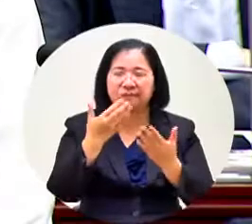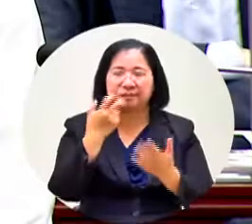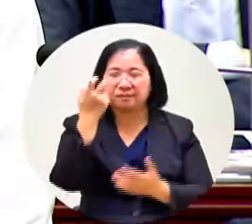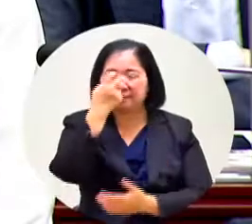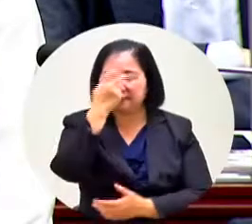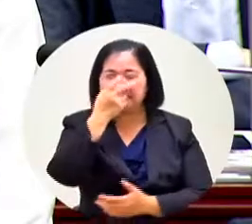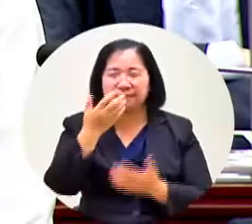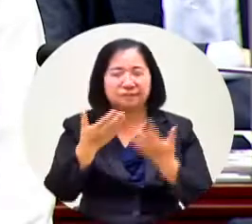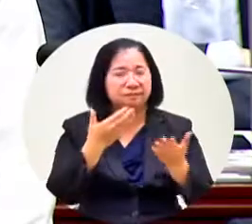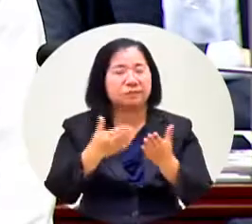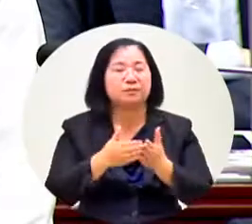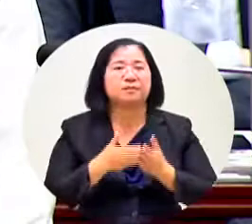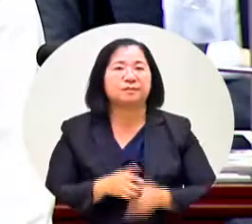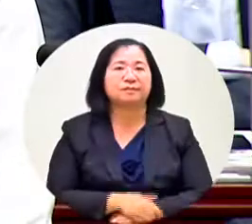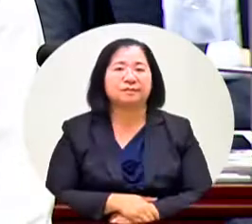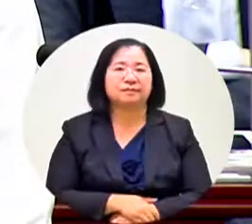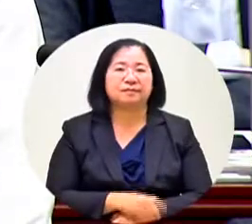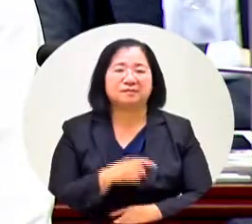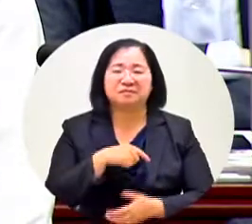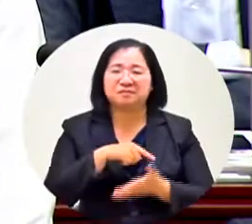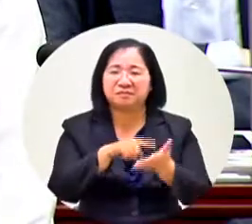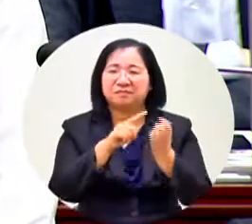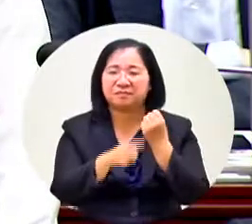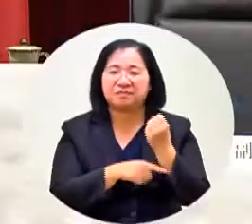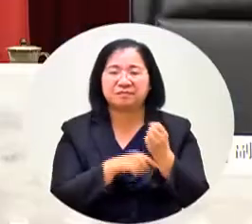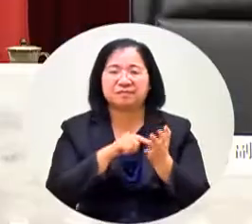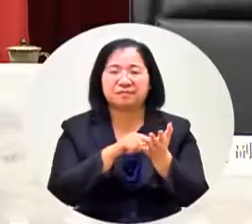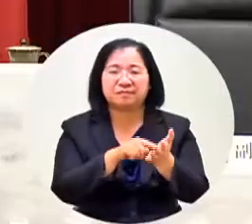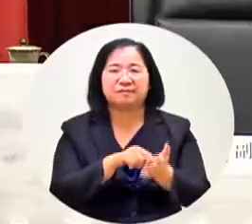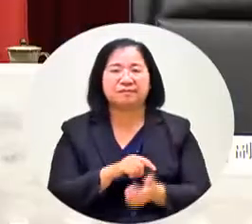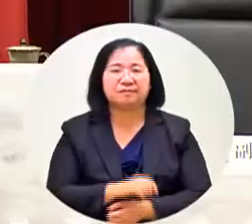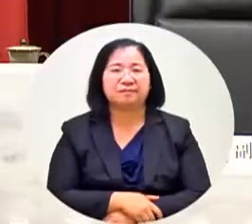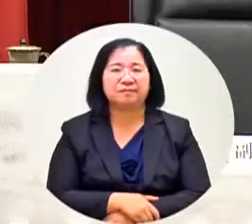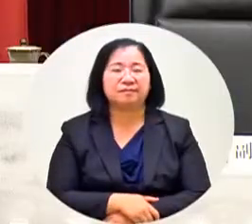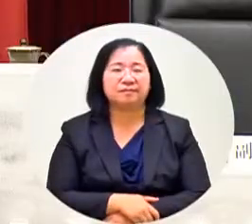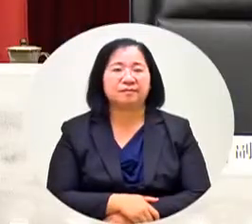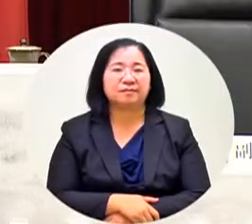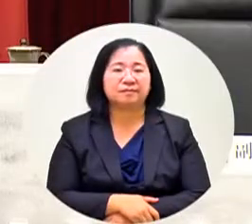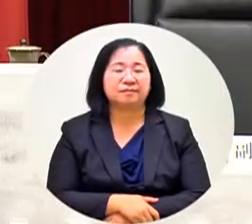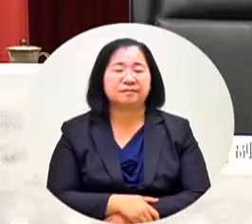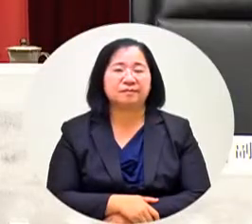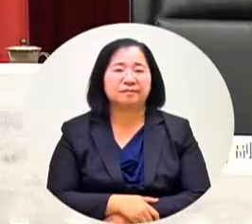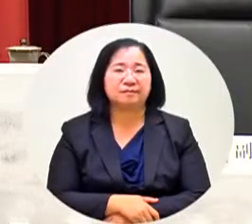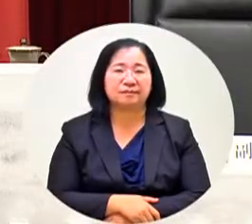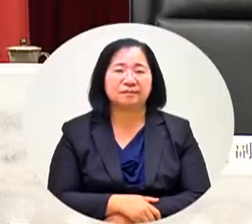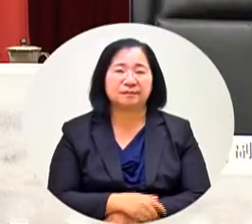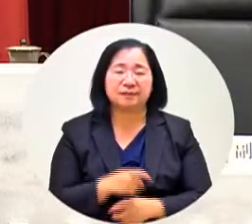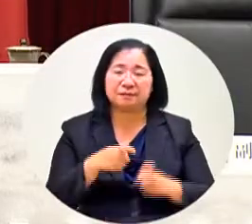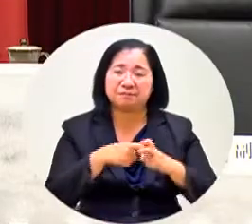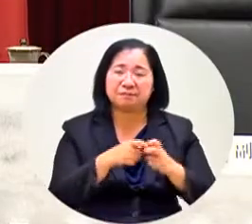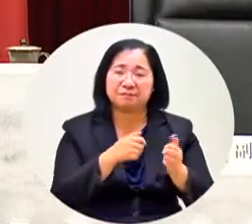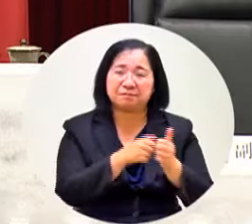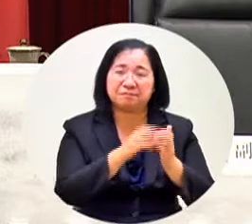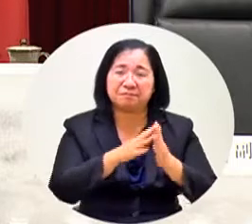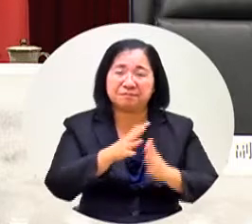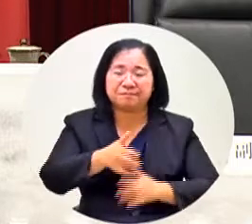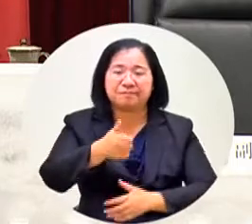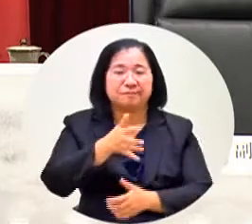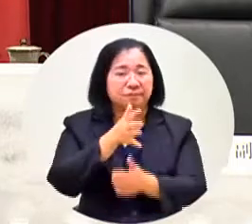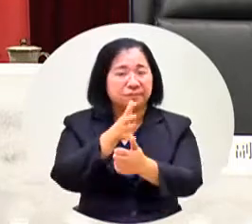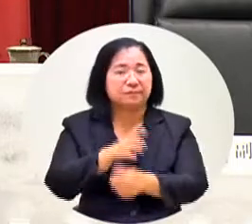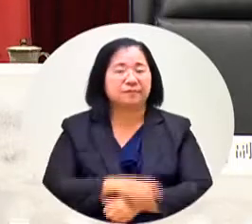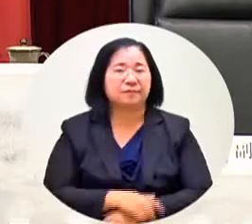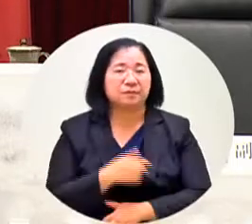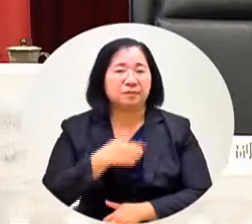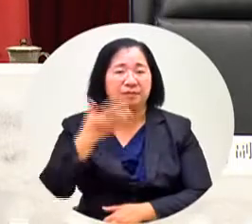件可能都是在境外，所以现在还在透过检察官跟刑事局侦缉队啊，全力在追查。